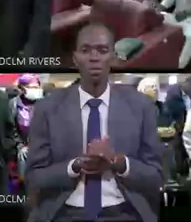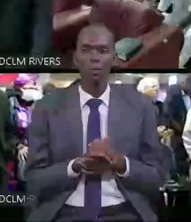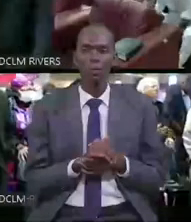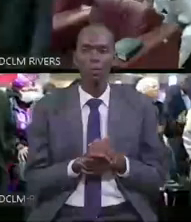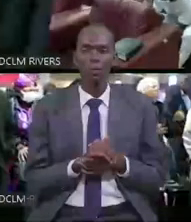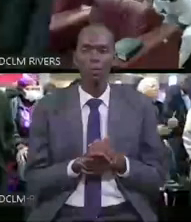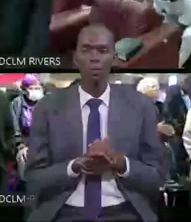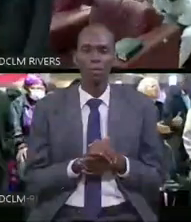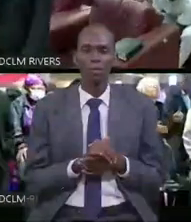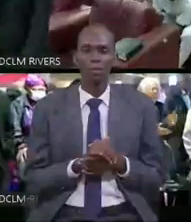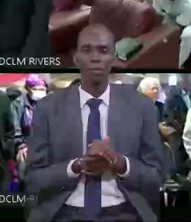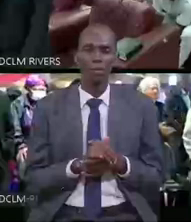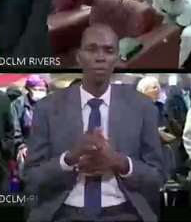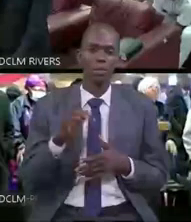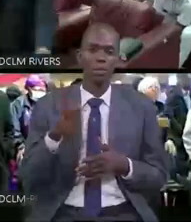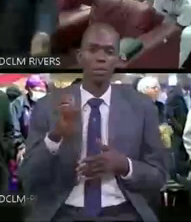Delila